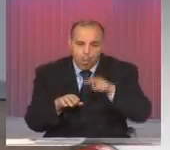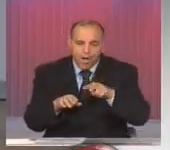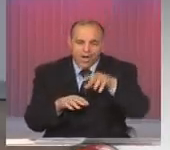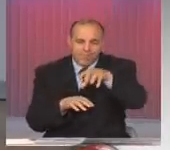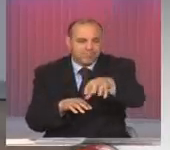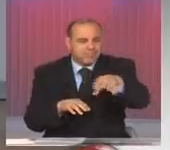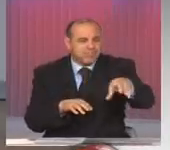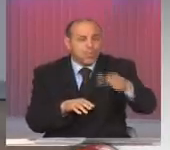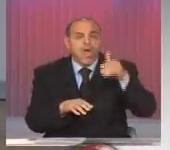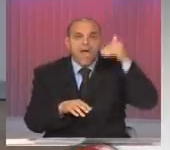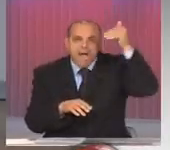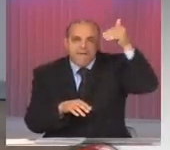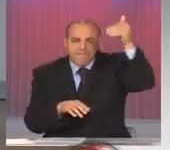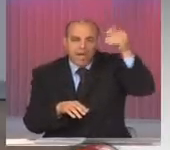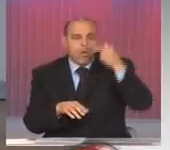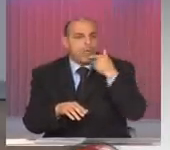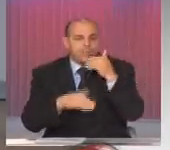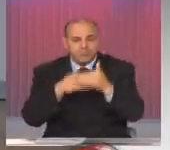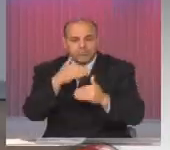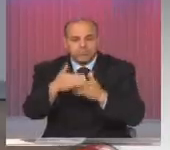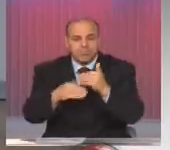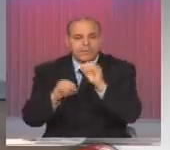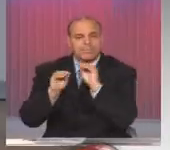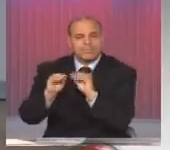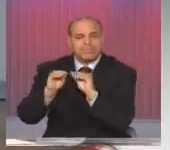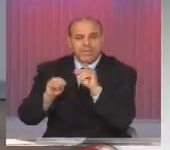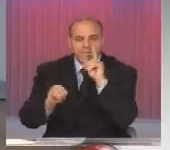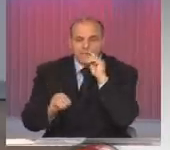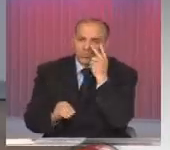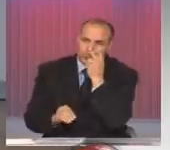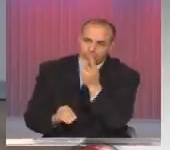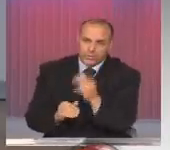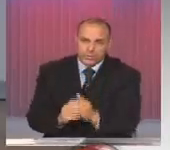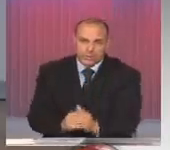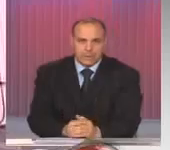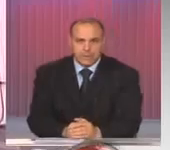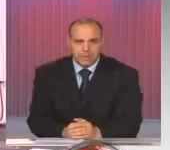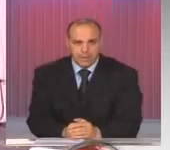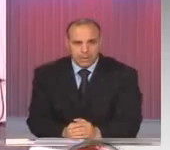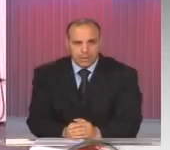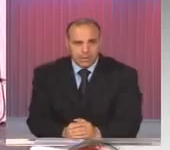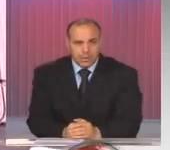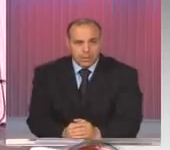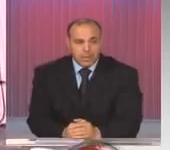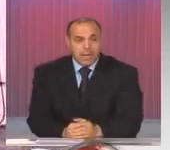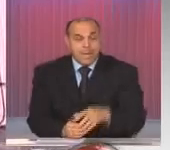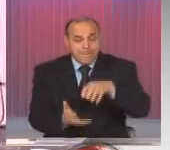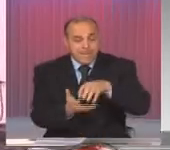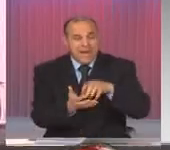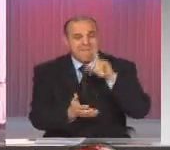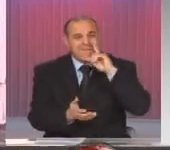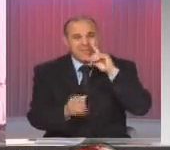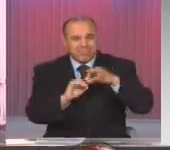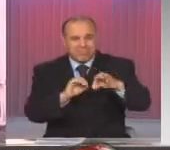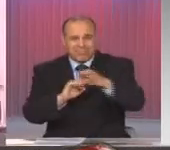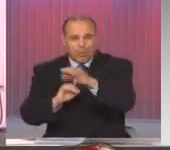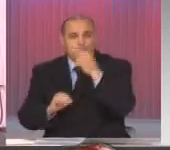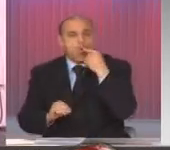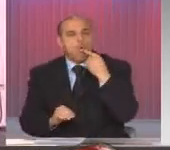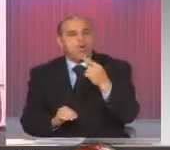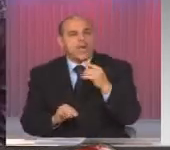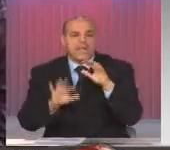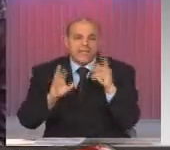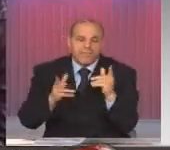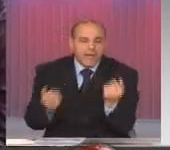المراكز وأفاقها وسبل تطوير صيغ التكوين بها. نتابع. واقع مراكز الفتاة الريفية وأفاقها